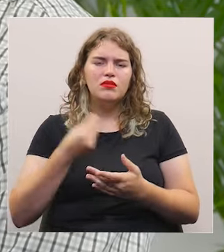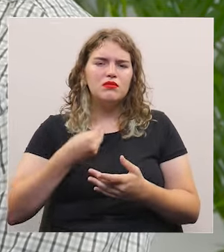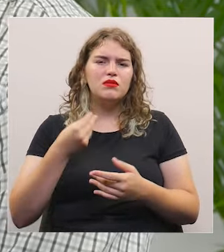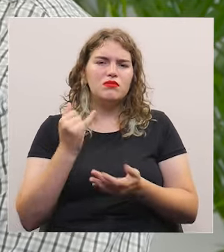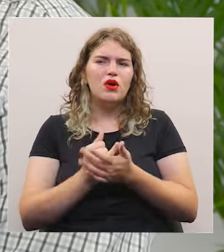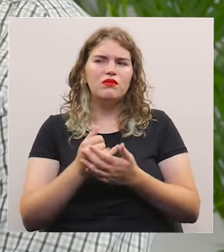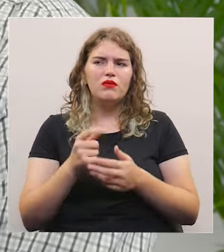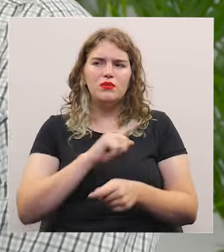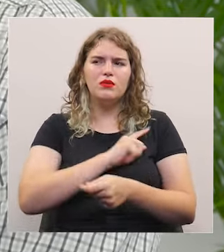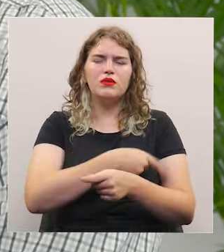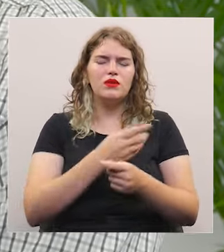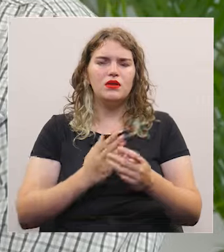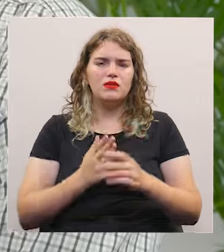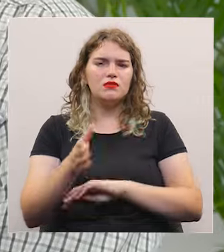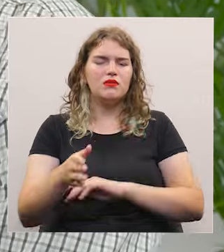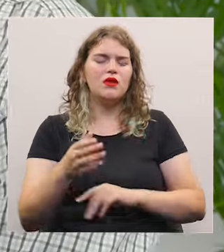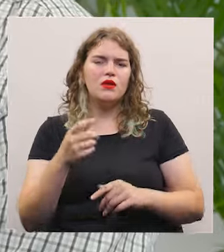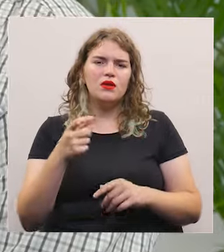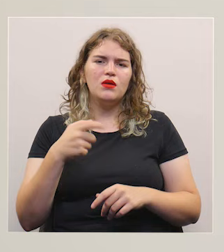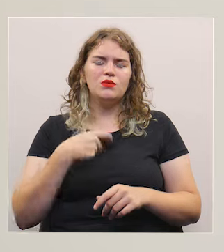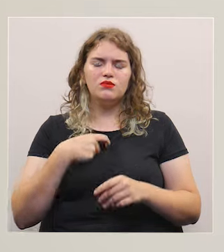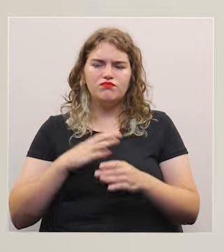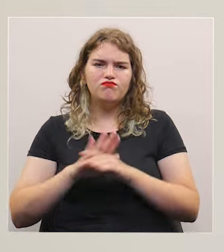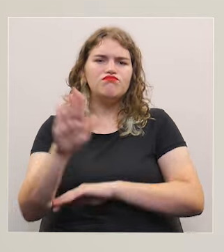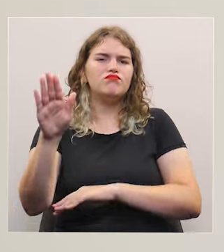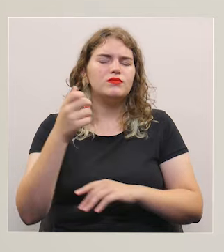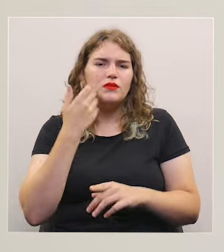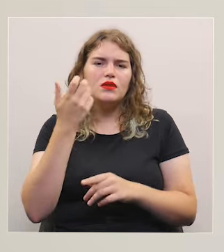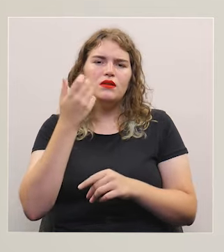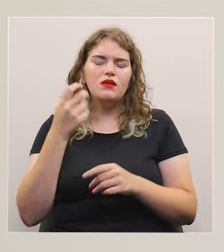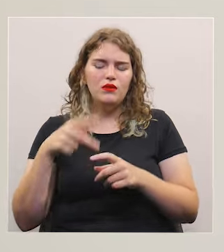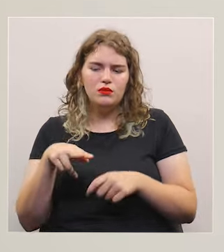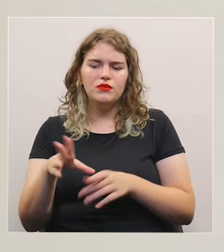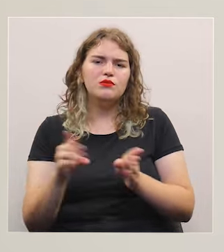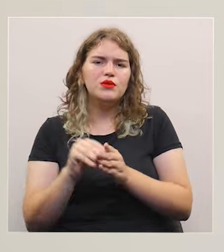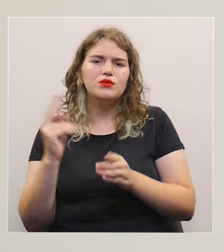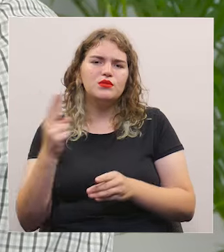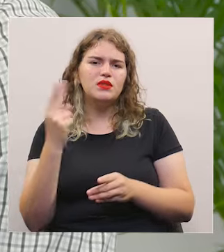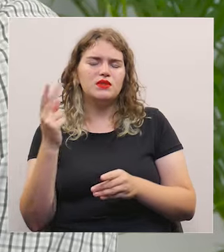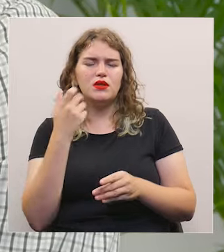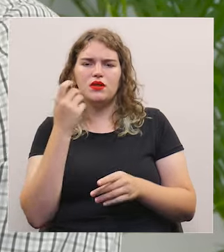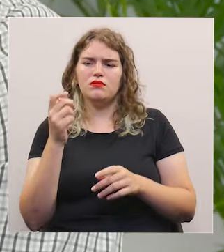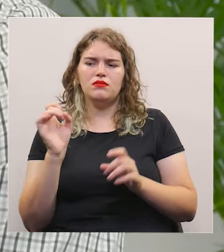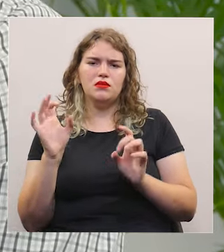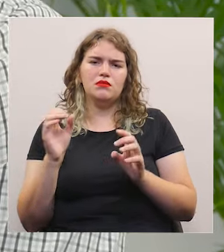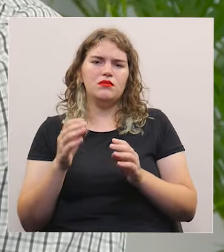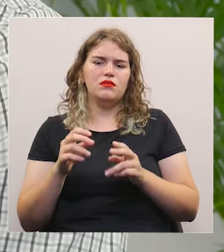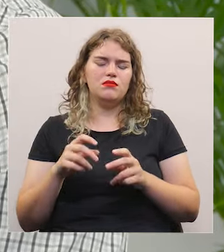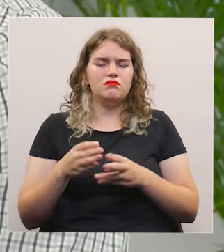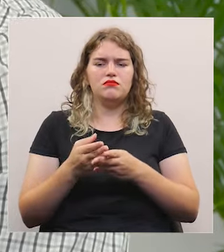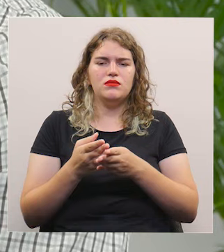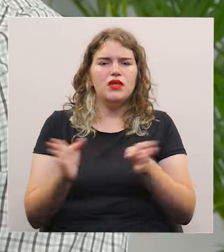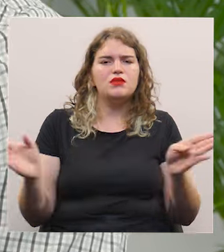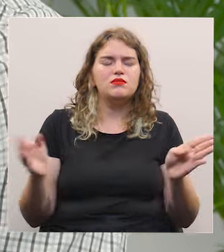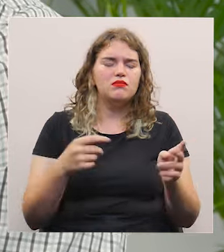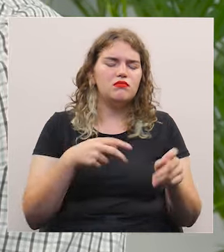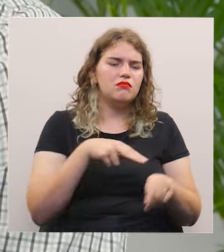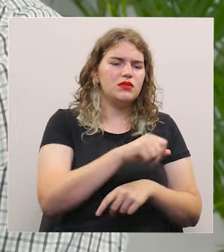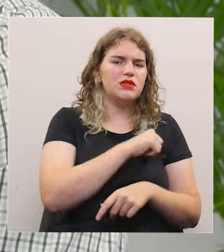și atunci simțim că înaintăm, atunci simțim că propășim, când umblăm cu Dumnezeu. Când nu umblăm cu Dumnezeu, intervin